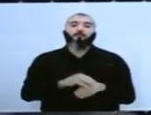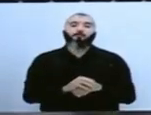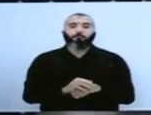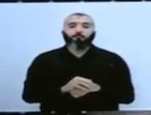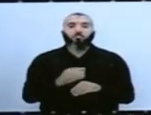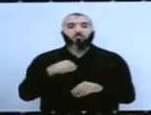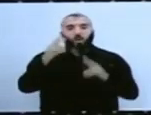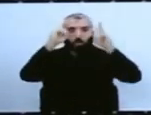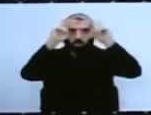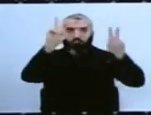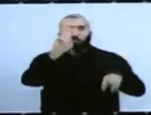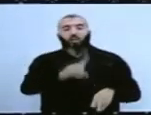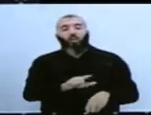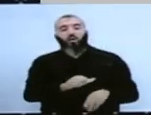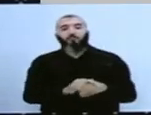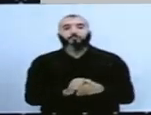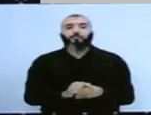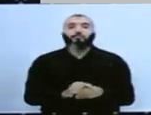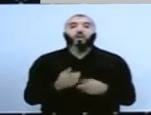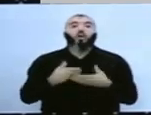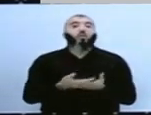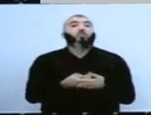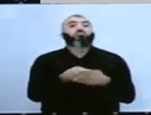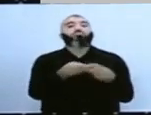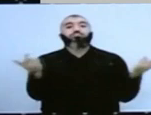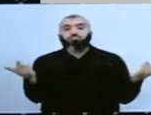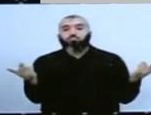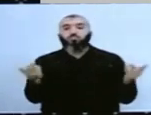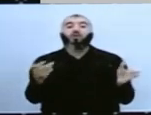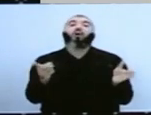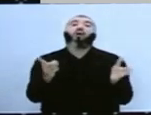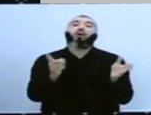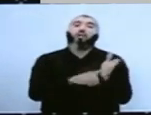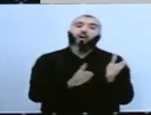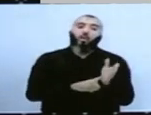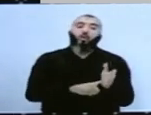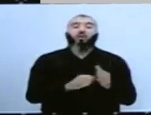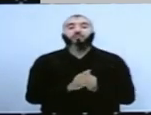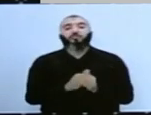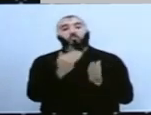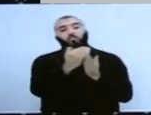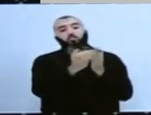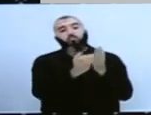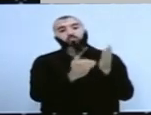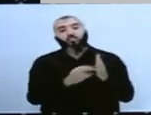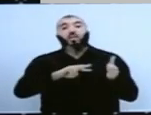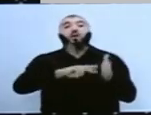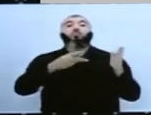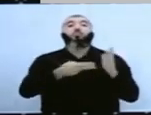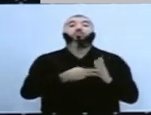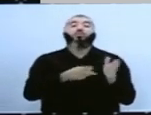يشرفني السيد الرئيس أن أعرض على هذا المجلس الموقر أهم التدابير المتضمنة في مشروع القانون